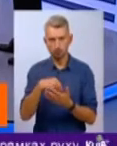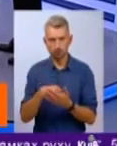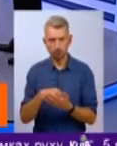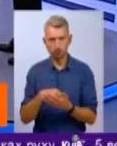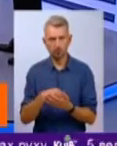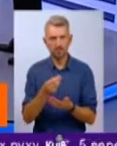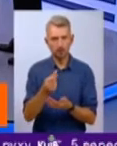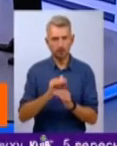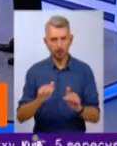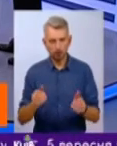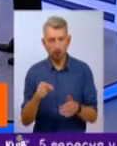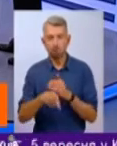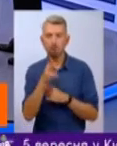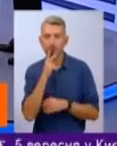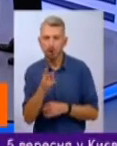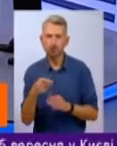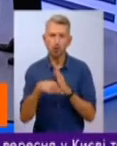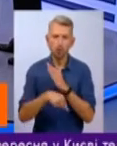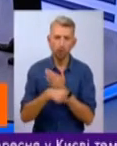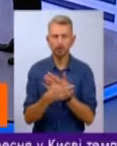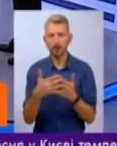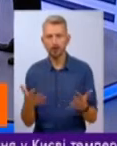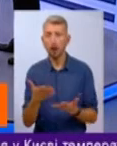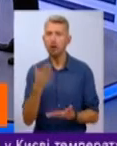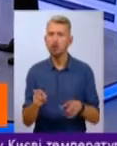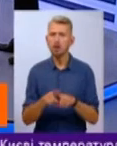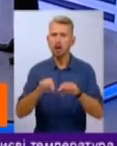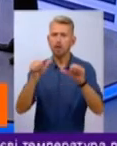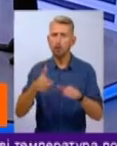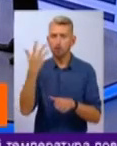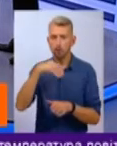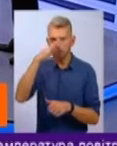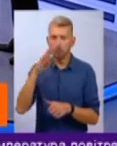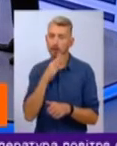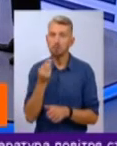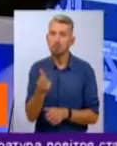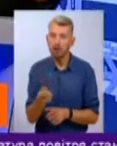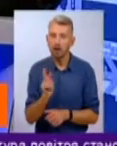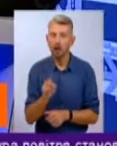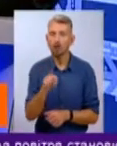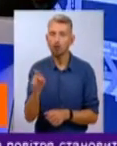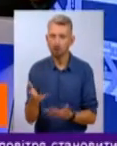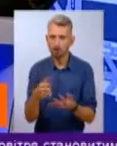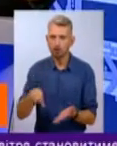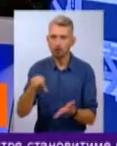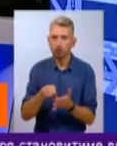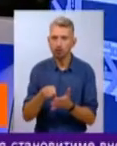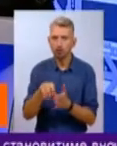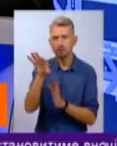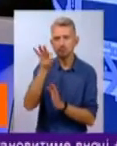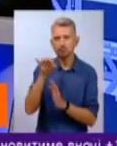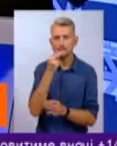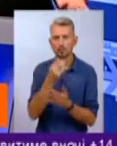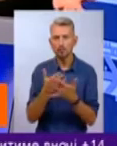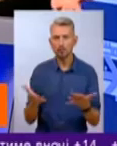дітей, бо вони в цьому бачають корупцію і так далі, і так далі. А якщо така форма, коли батьки все ж таки платять, але вони ж і беруть участь у визначенні